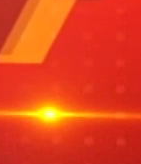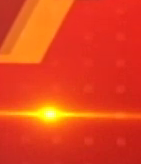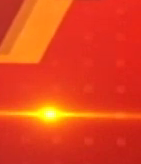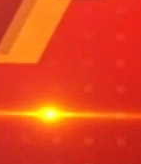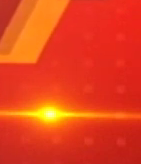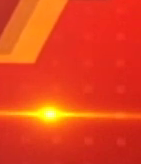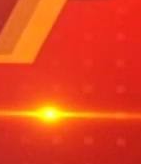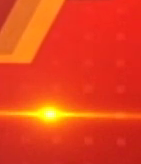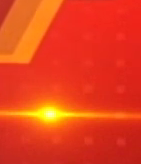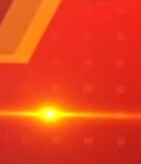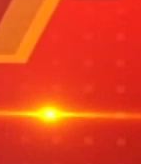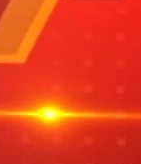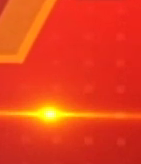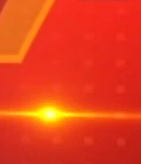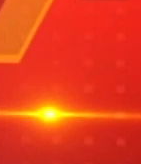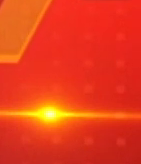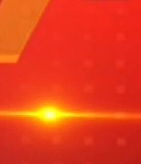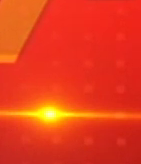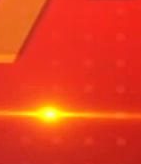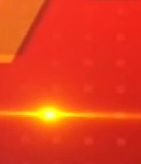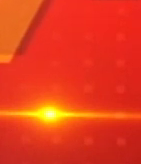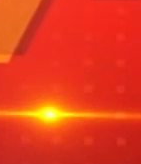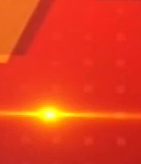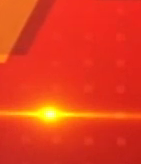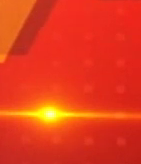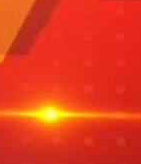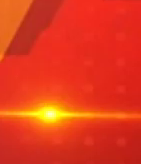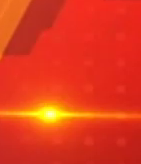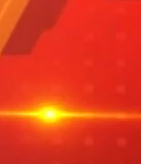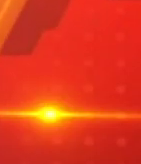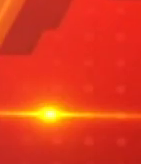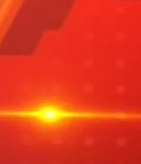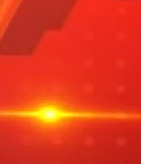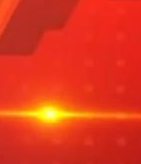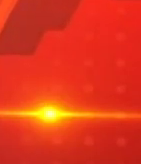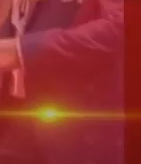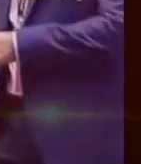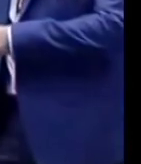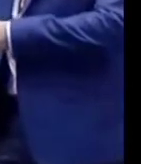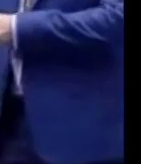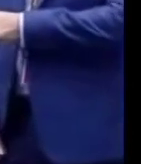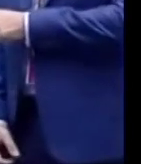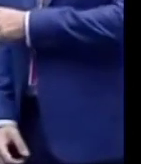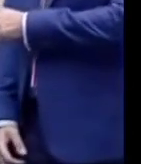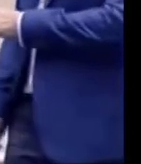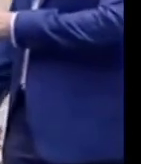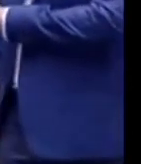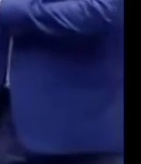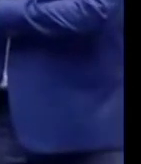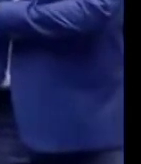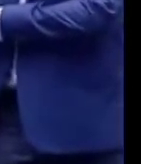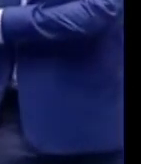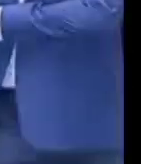अंतर्राष्ट्रीय दिव्यांगजन दिवस के अवसर पर राष्ट्रपति द्रौपदी मुर्मू ने आज नई दिल्ली में राष्ट्रीय पुरस्कार प्रदान किए। इस दौरान